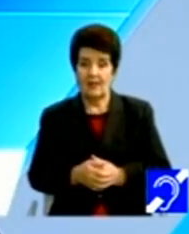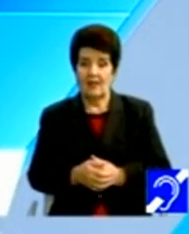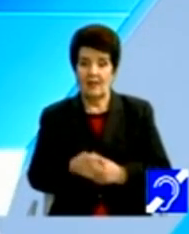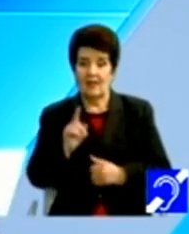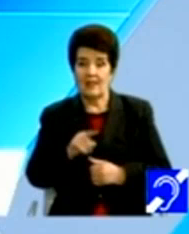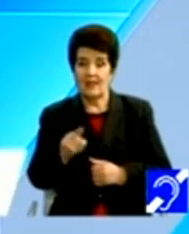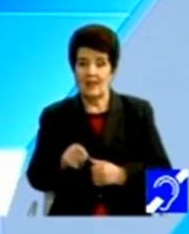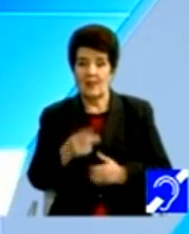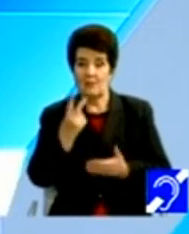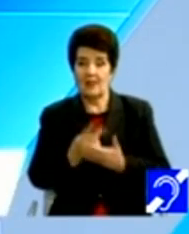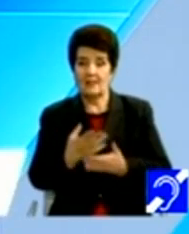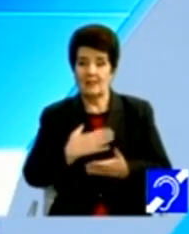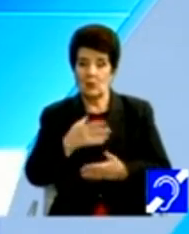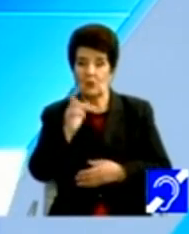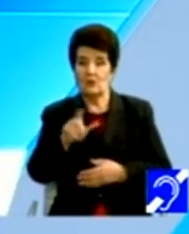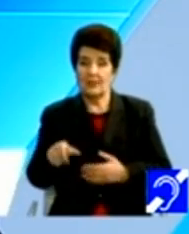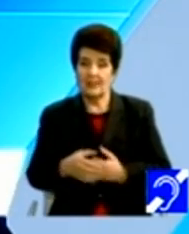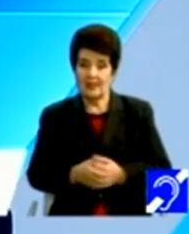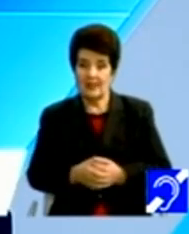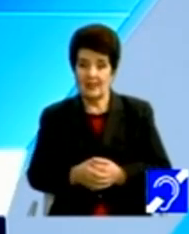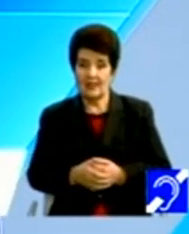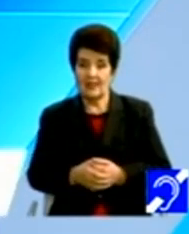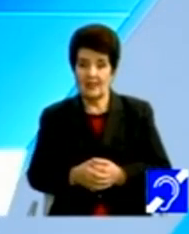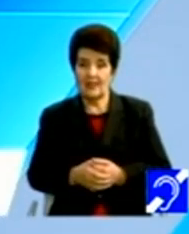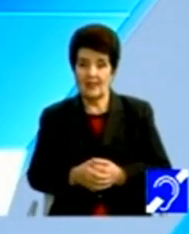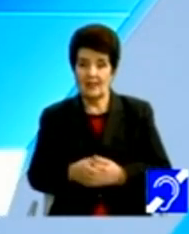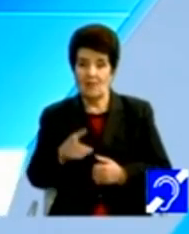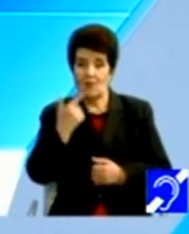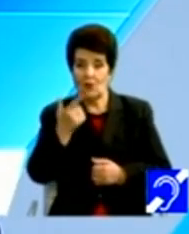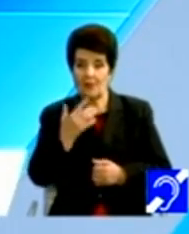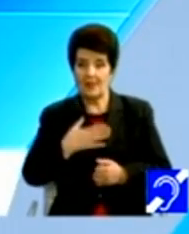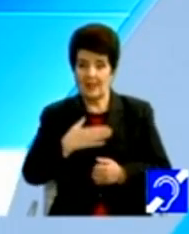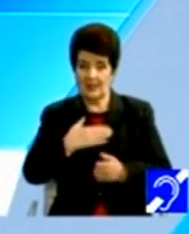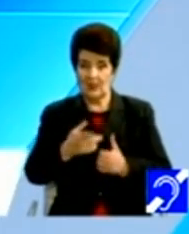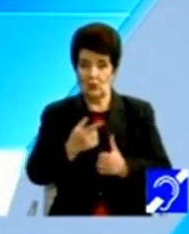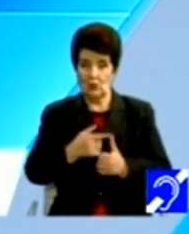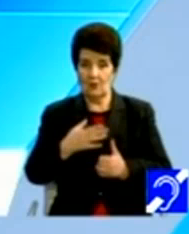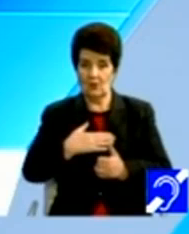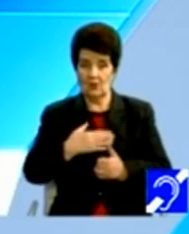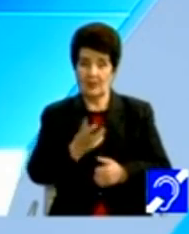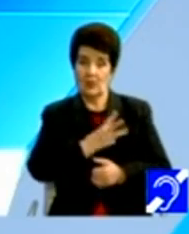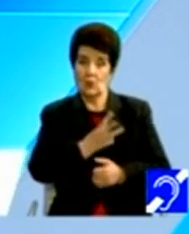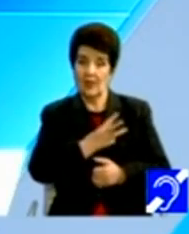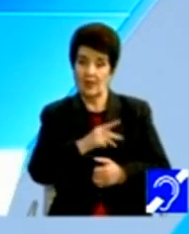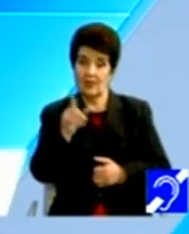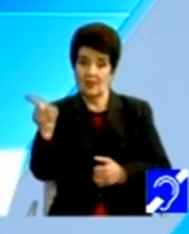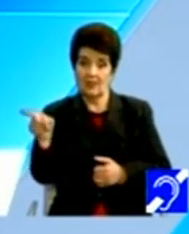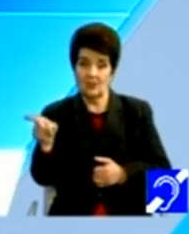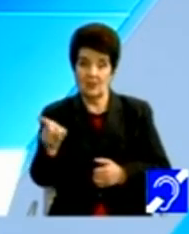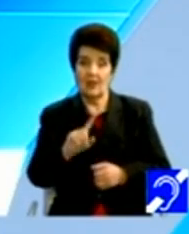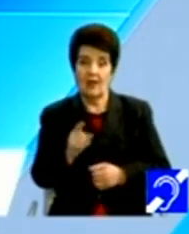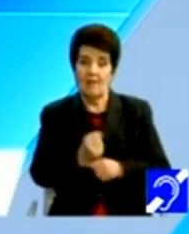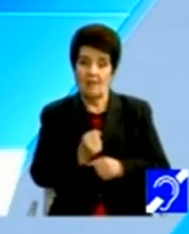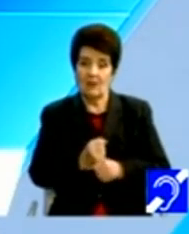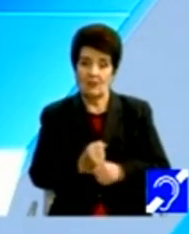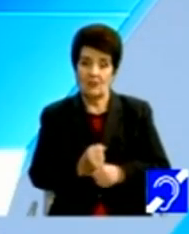ne reprezintă pe noi cetățenii, vorbește în numele nostru, dar face ceea ce dorește el. Eu nu înțeleg nici